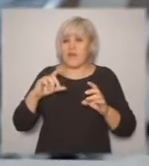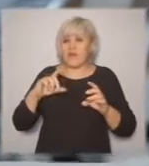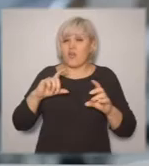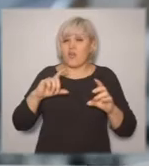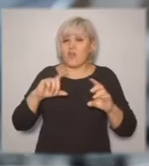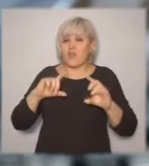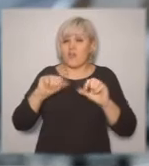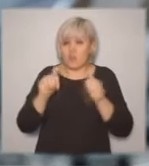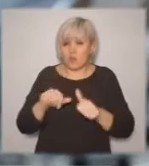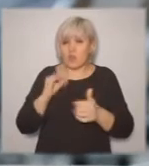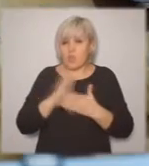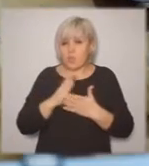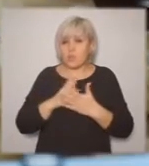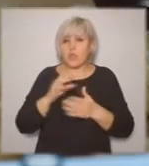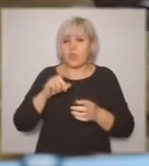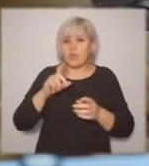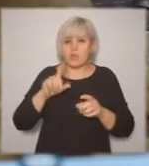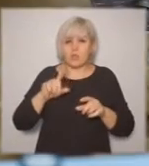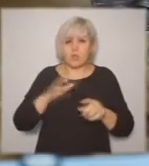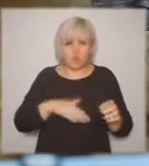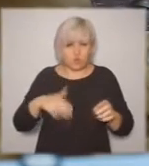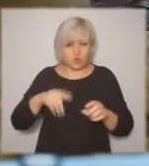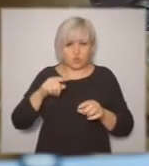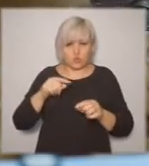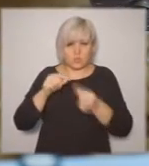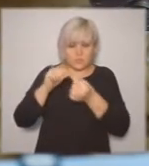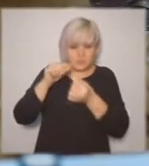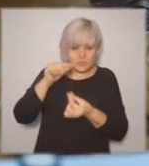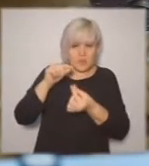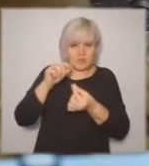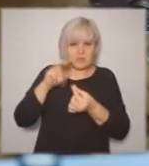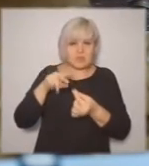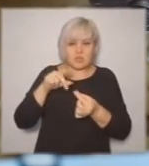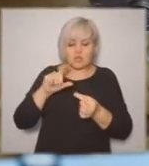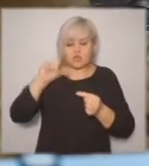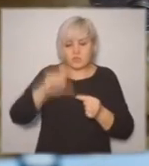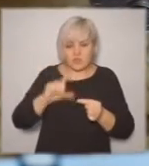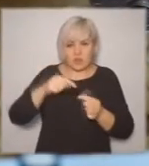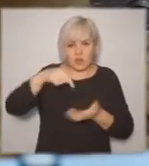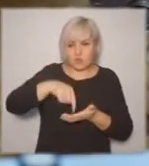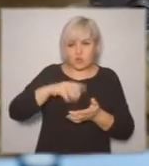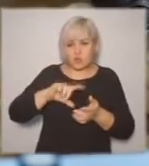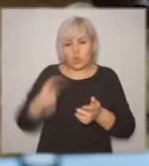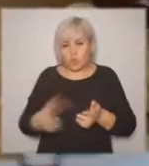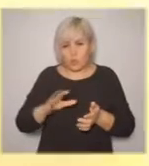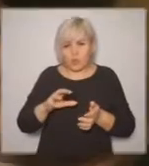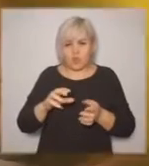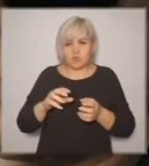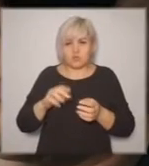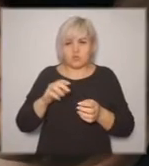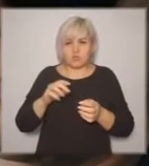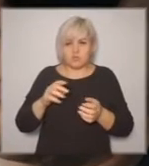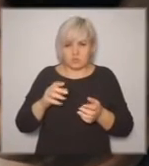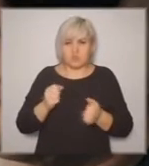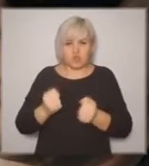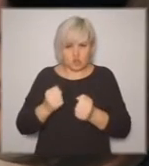фигурами происходит по единственному моменту. Это юбочка у основания фигуры,